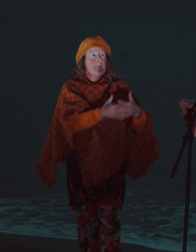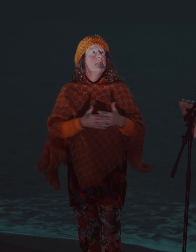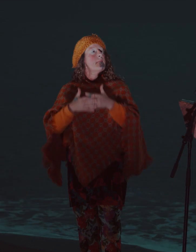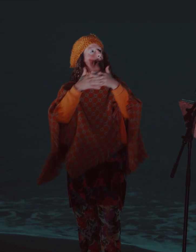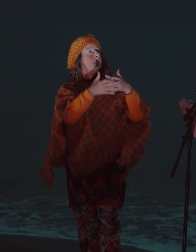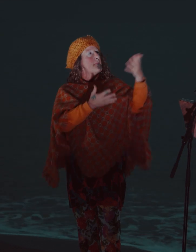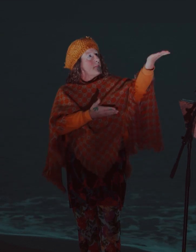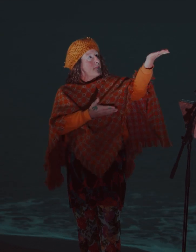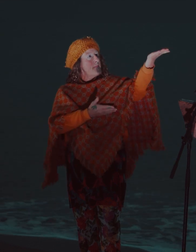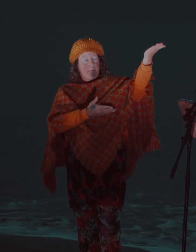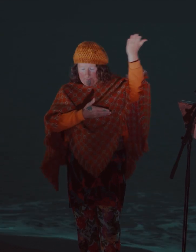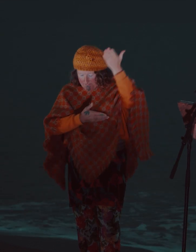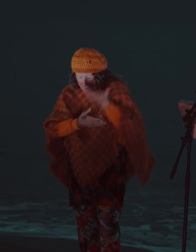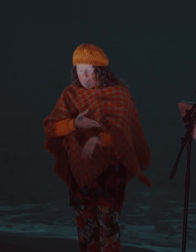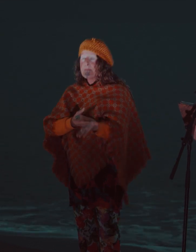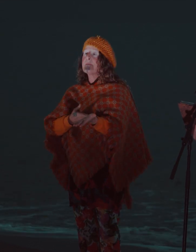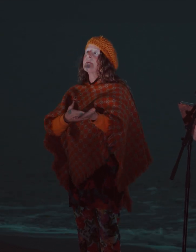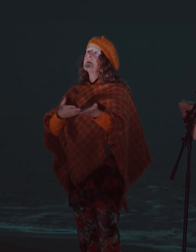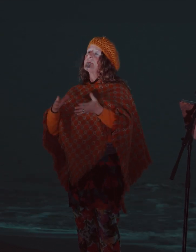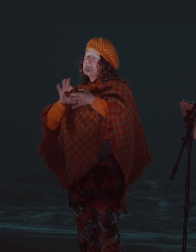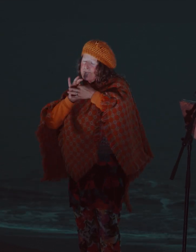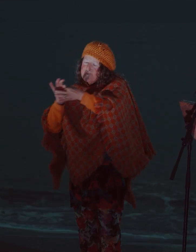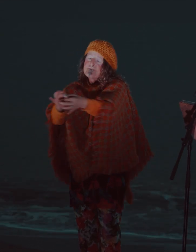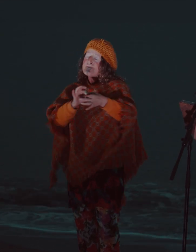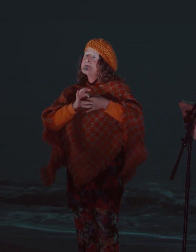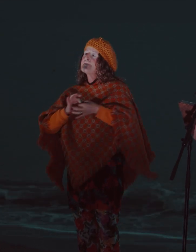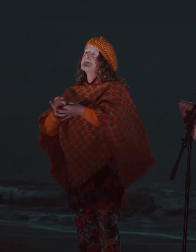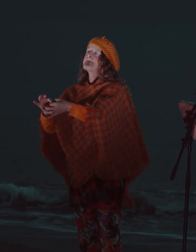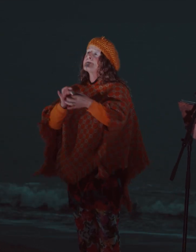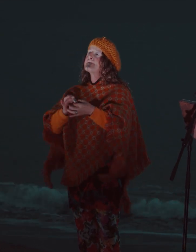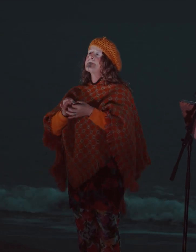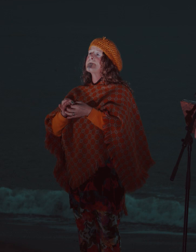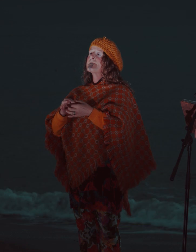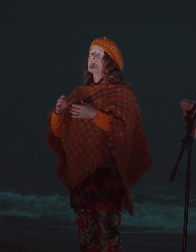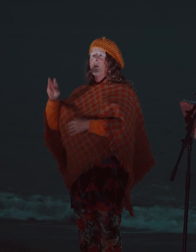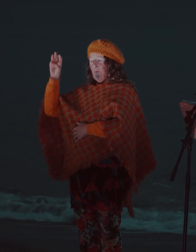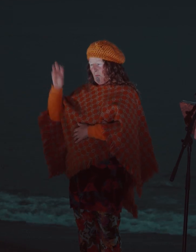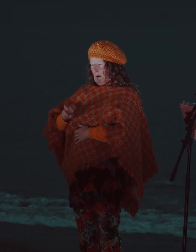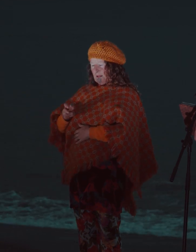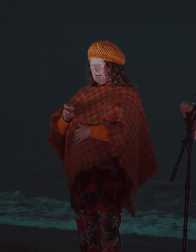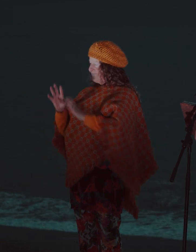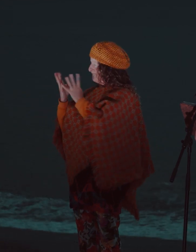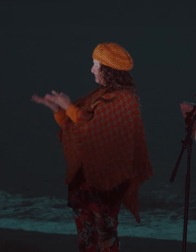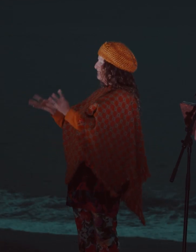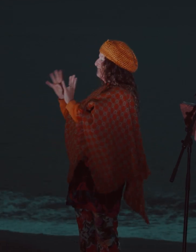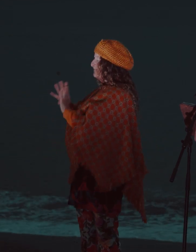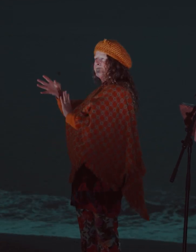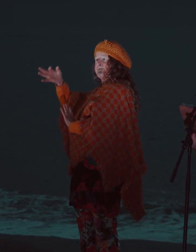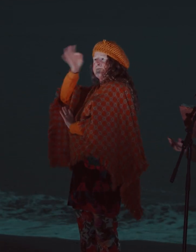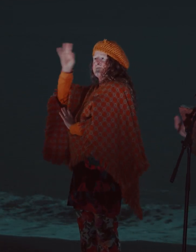yn apelio atoch chi, Merched Unol Daleithiau'r America. Women of the United States of